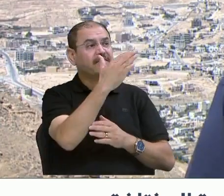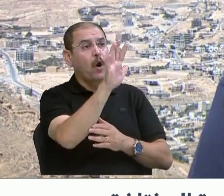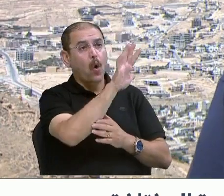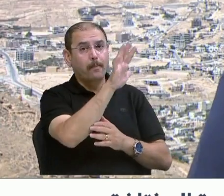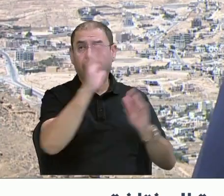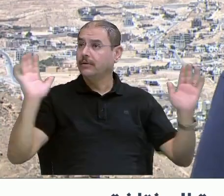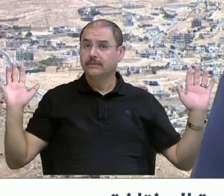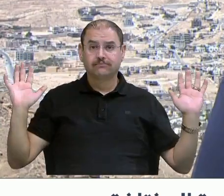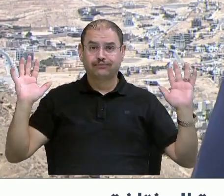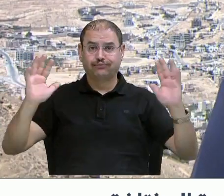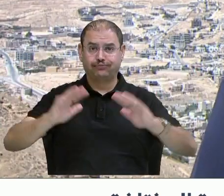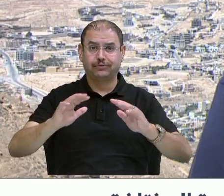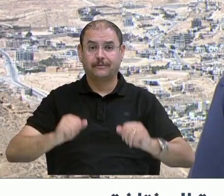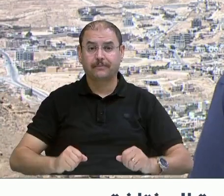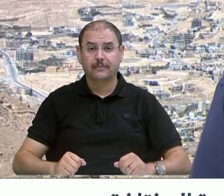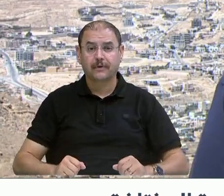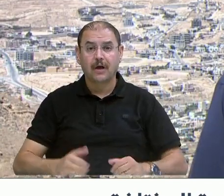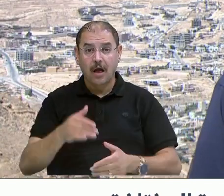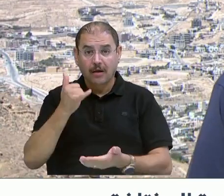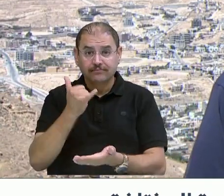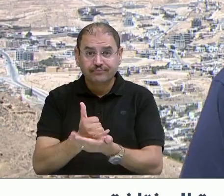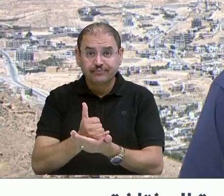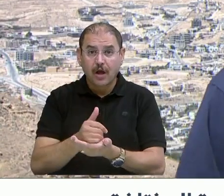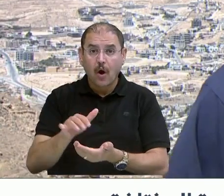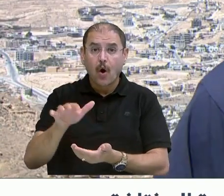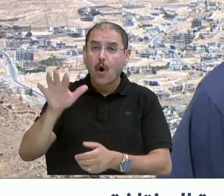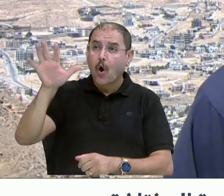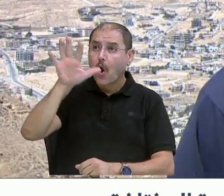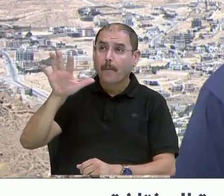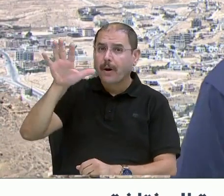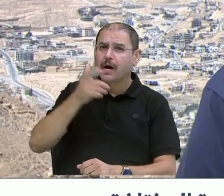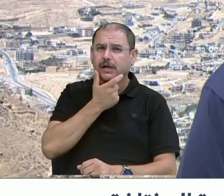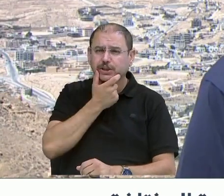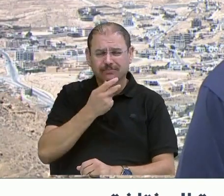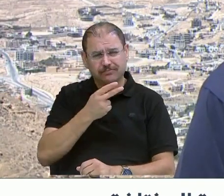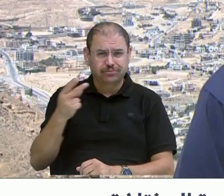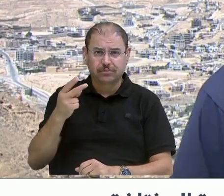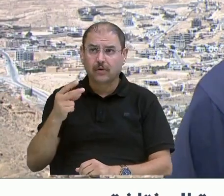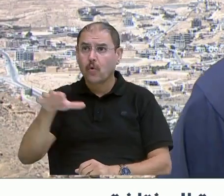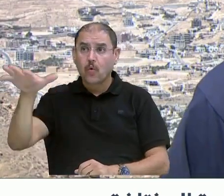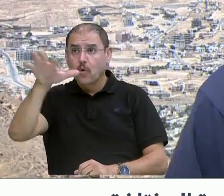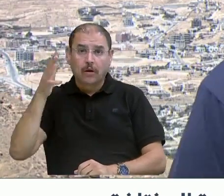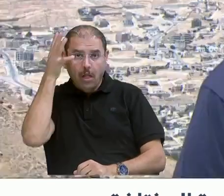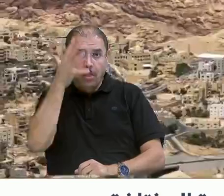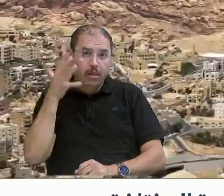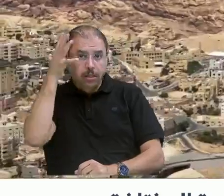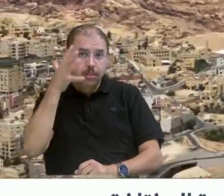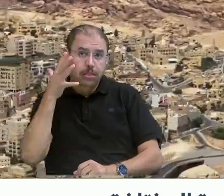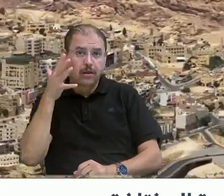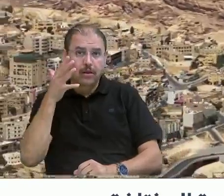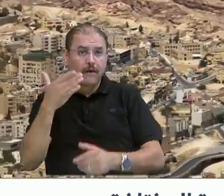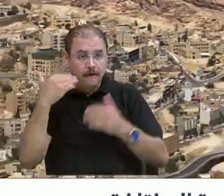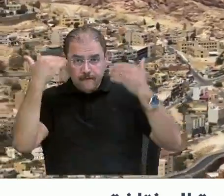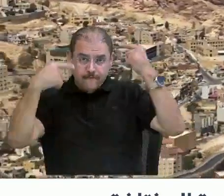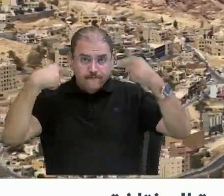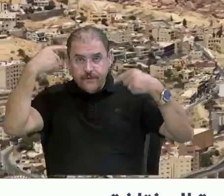مشكلتنا اليوم مع السواح من الغرب ينظرون الى منطقه الشرق الاوسط كوحده واحده احنا اليوم